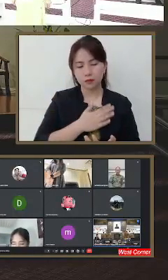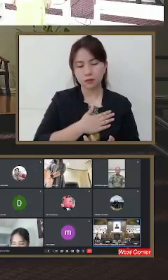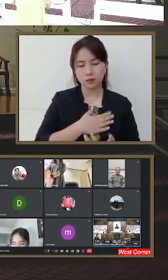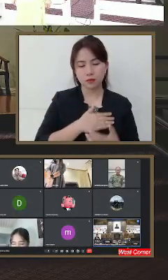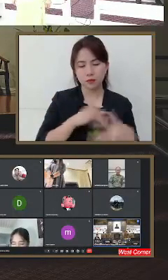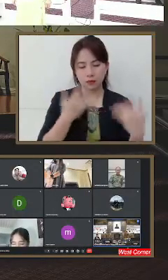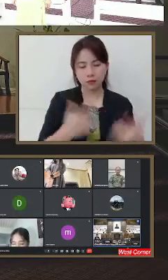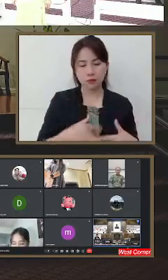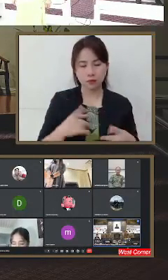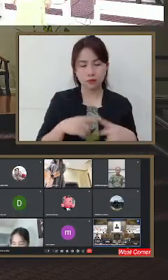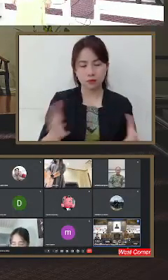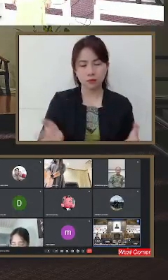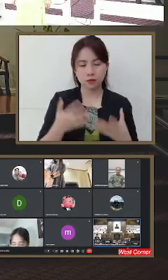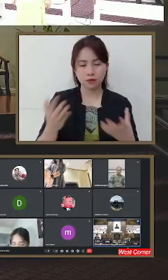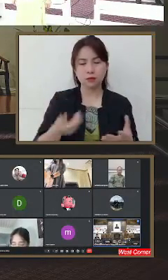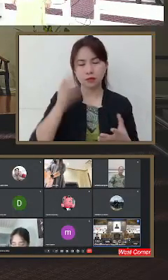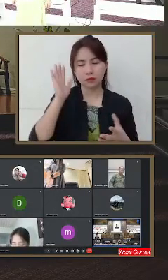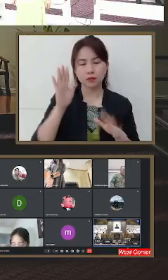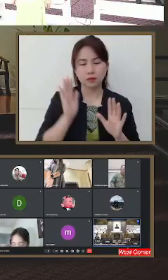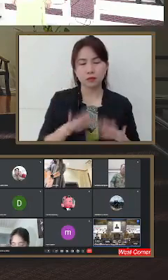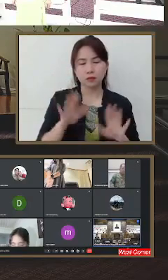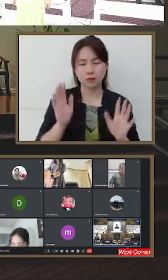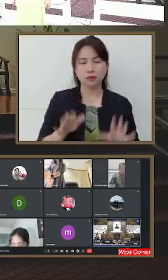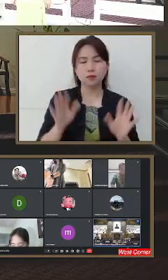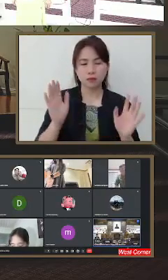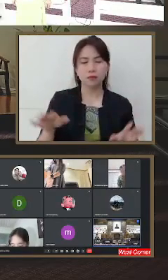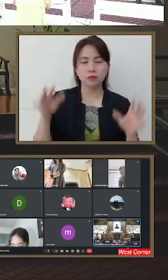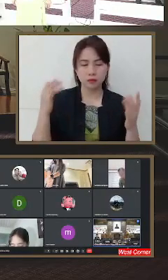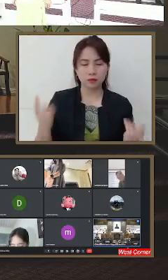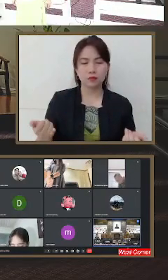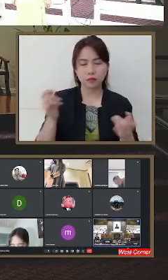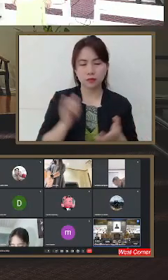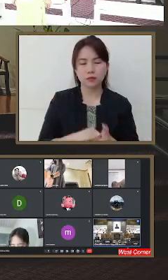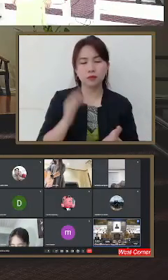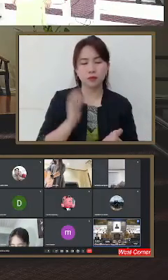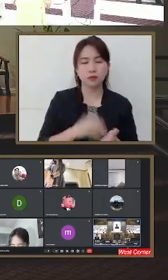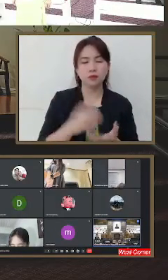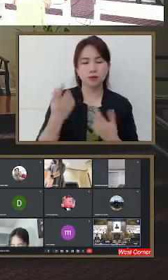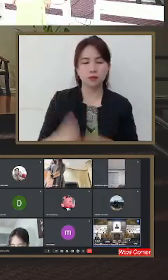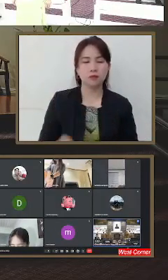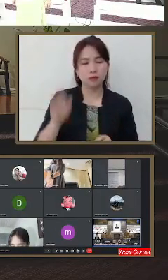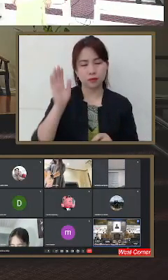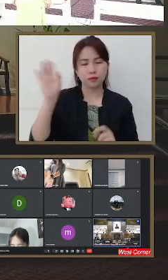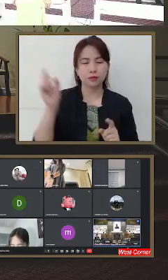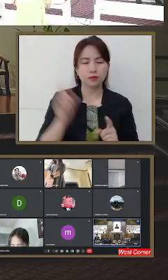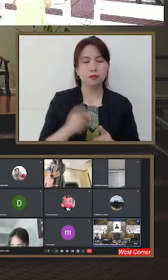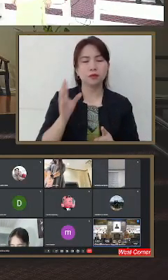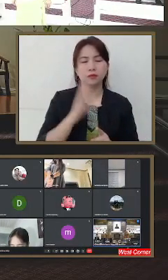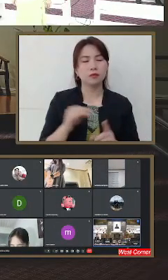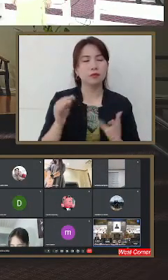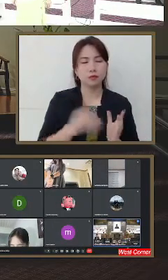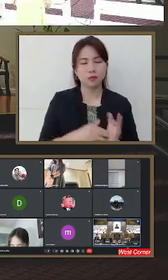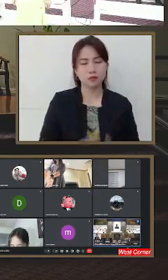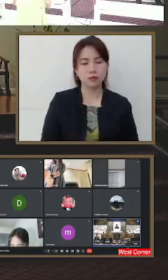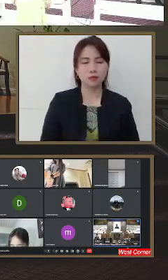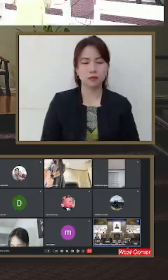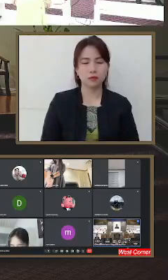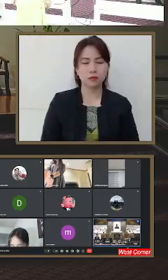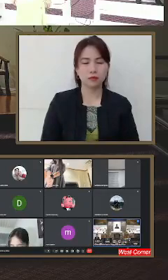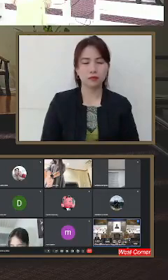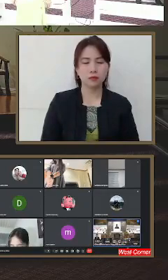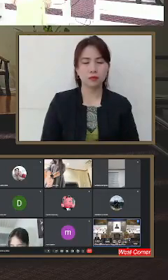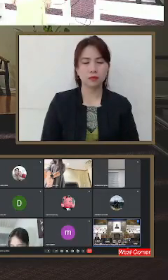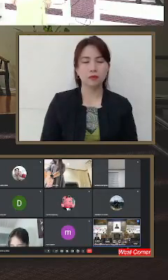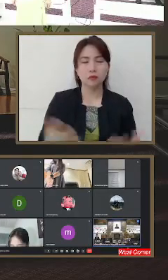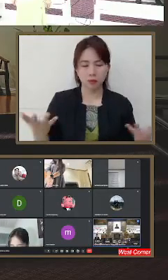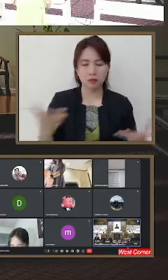k encourage ang inyo p maanak na kung saan ay patuloy magtiwala po sa inyong Panginoon isang parte Panginoon